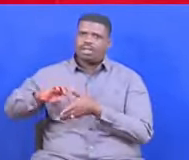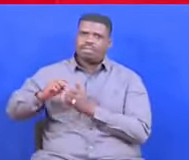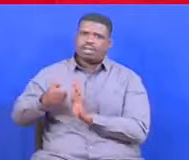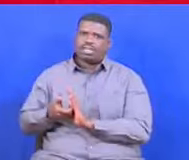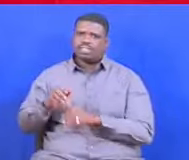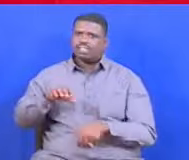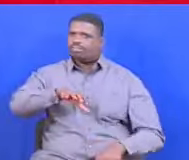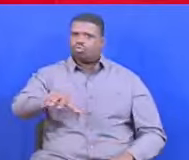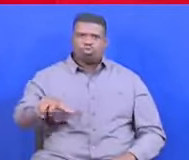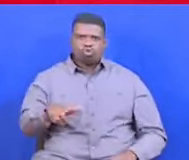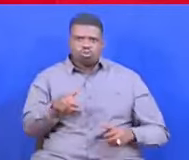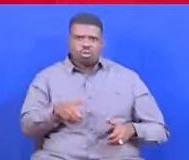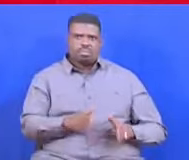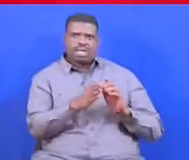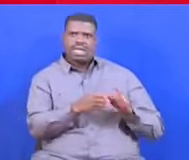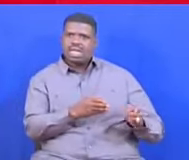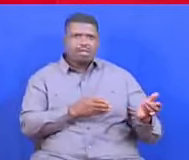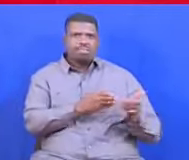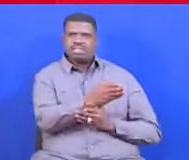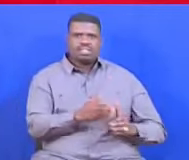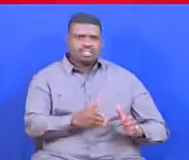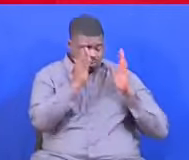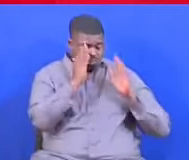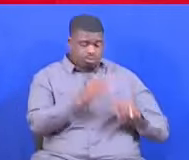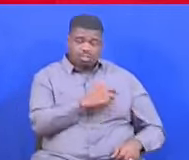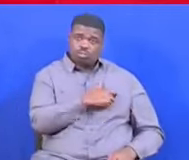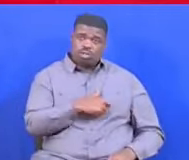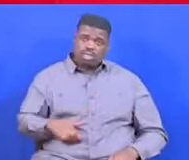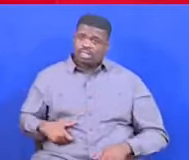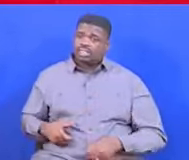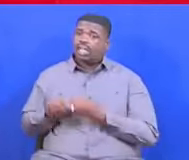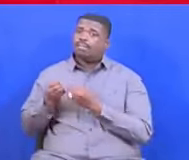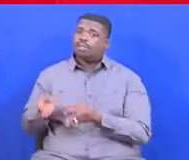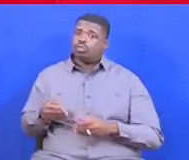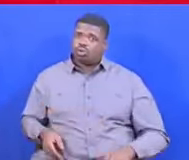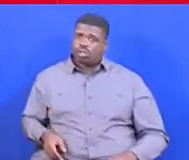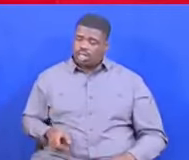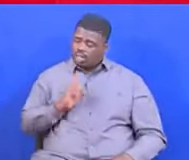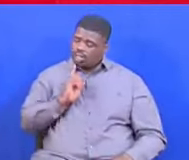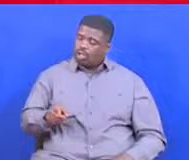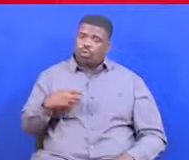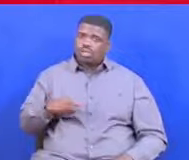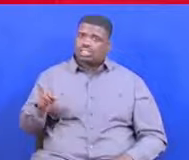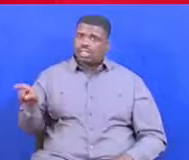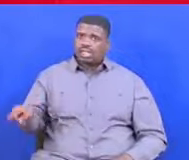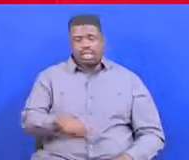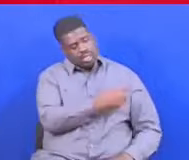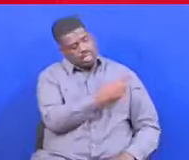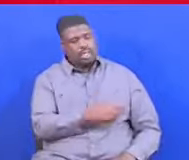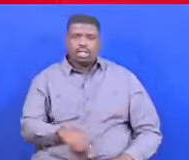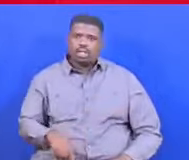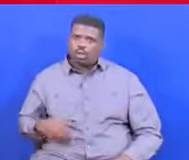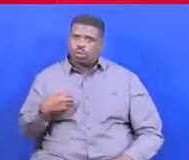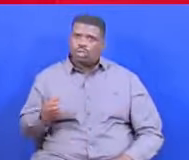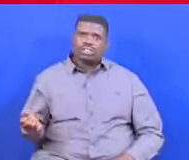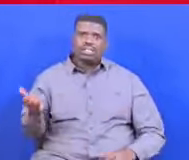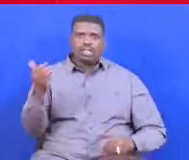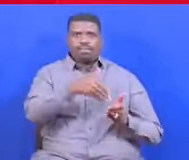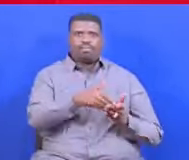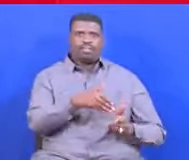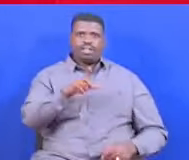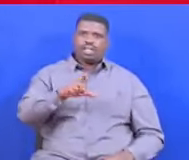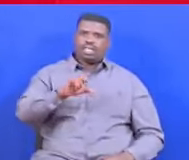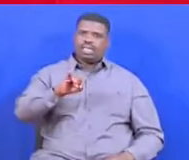mkoa, lakini barabara hii pitiki, lakini Mheshimiwa Rais alitoa helikopta na kumwambia waziri aende kule, na waziri amekwenda